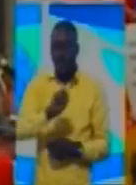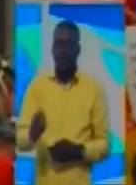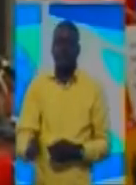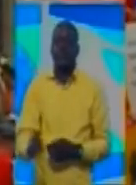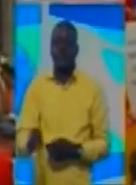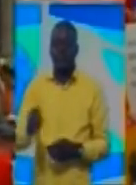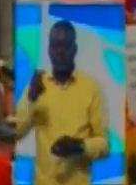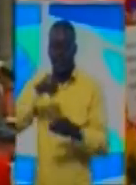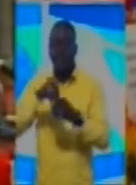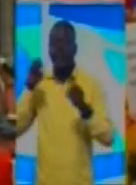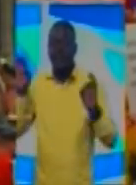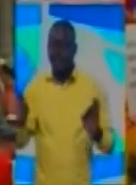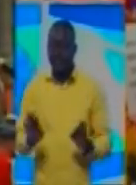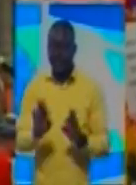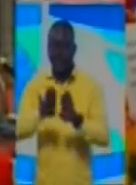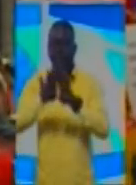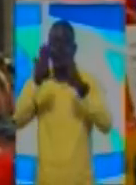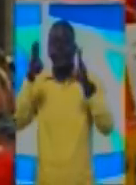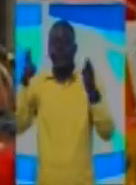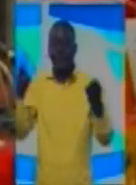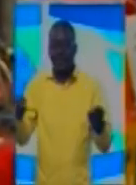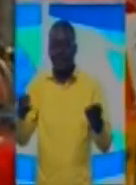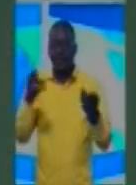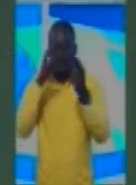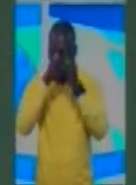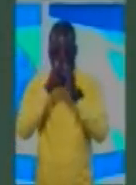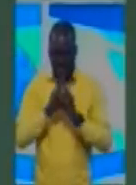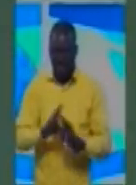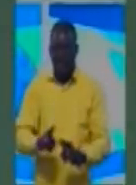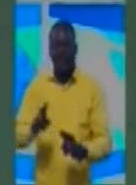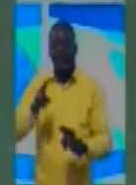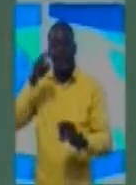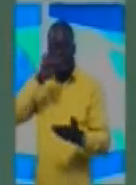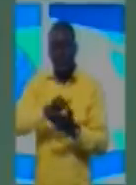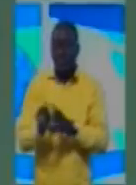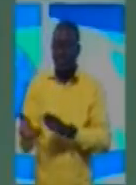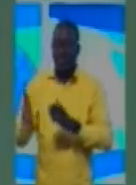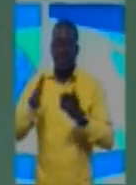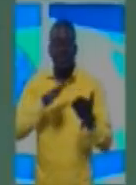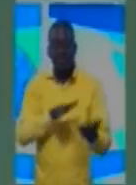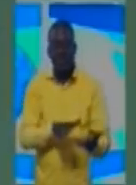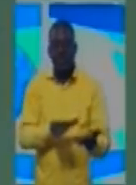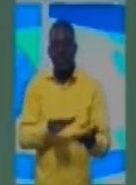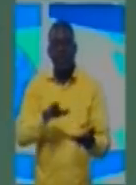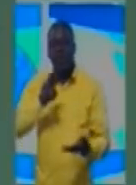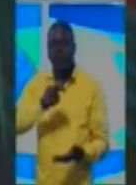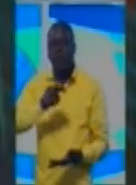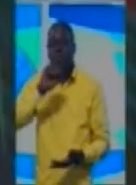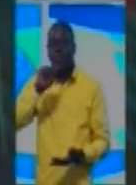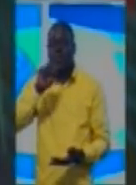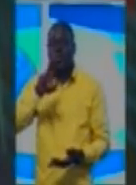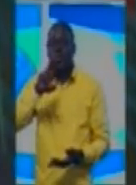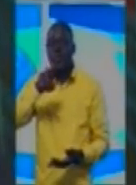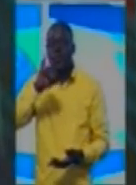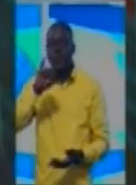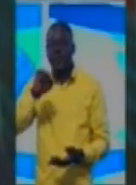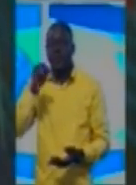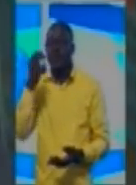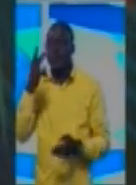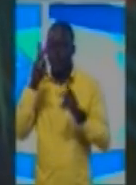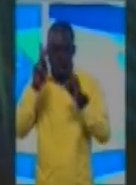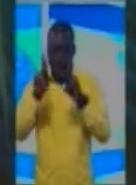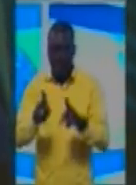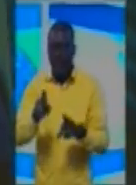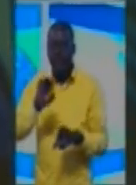cours de la cérémonie d'ouverture, hommage a été rendu au dévancier Maurice Chabi et Virus Dabiré, deux acteurs majeurs du